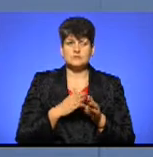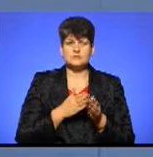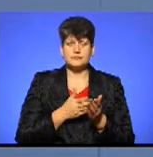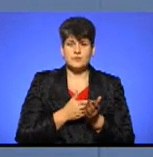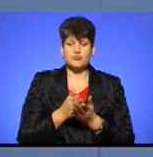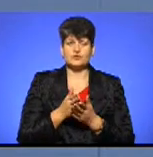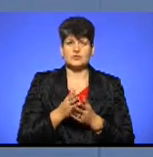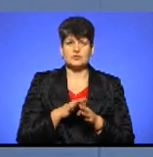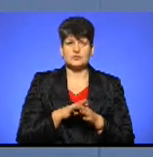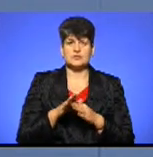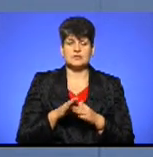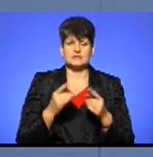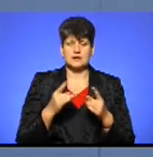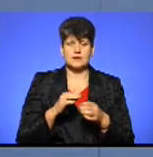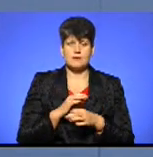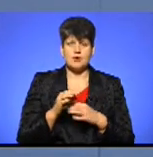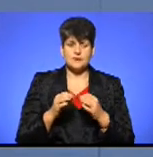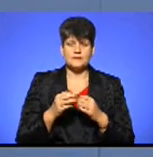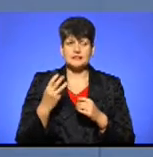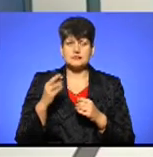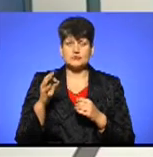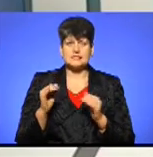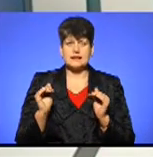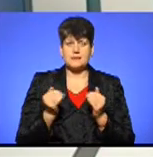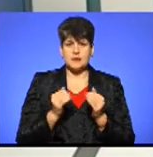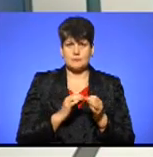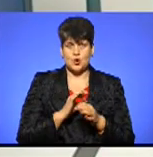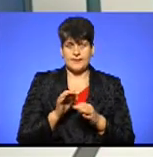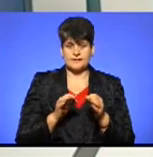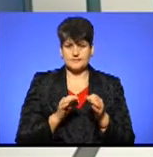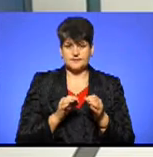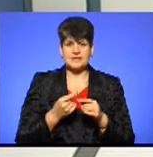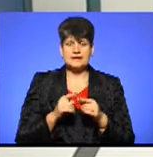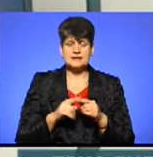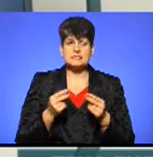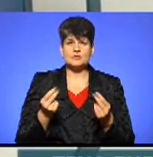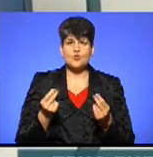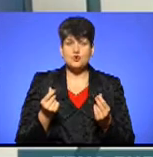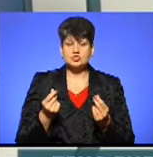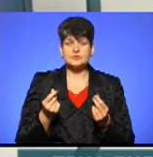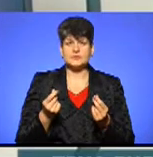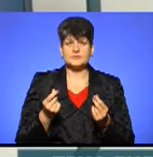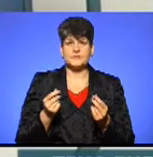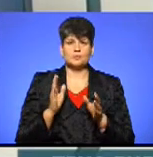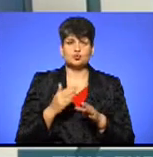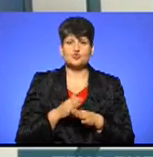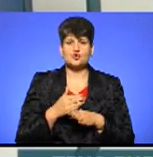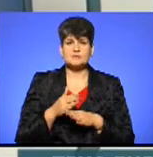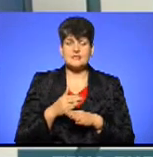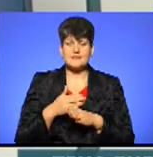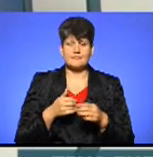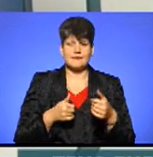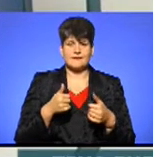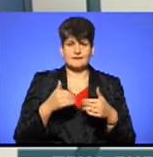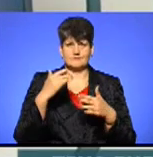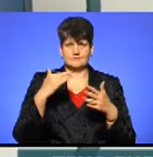реалізацію великих проєктів. 30% коштів на малі проєкти. І ці кошти, кажу ж, будуть розподілятися по рейтинговій